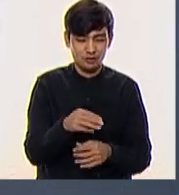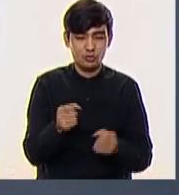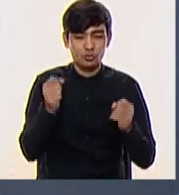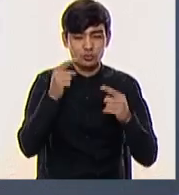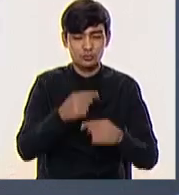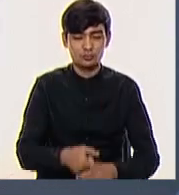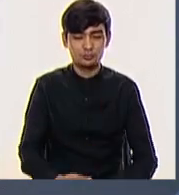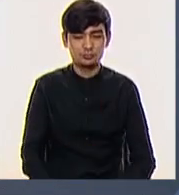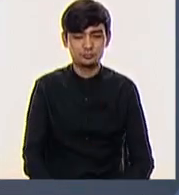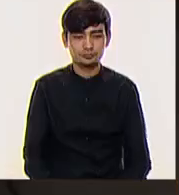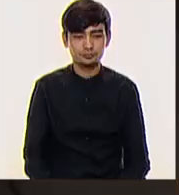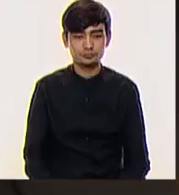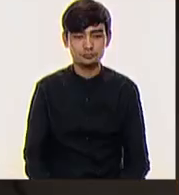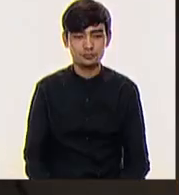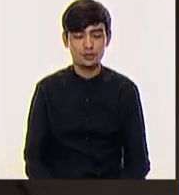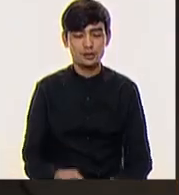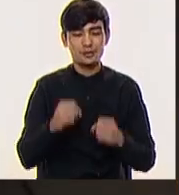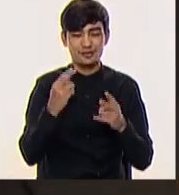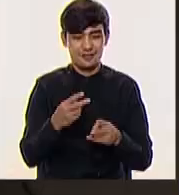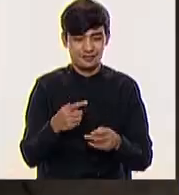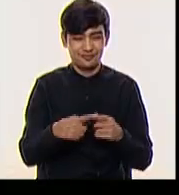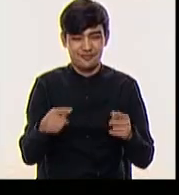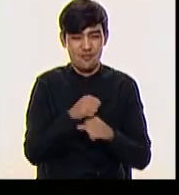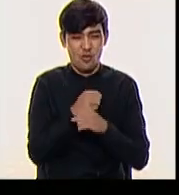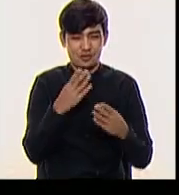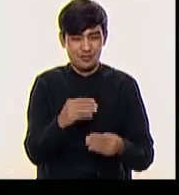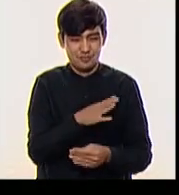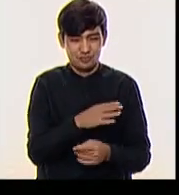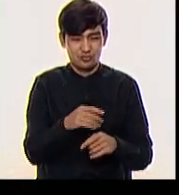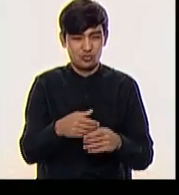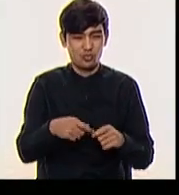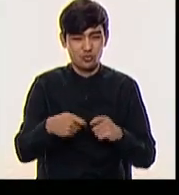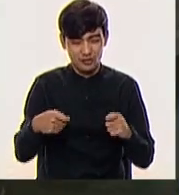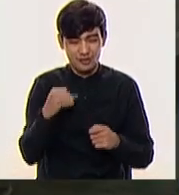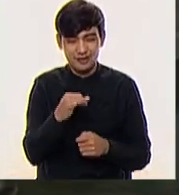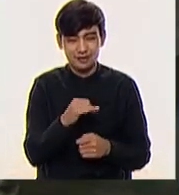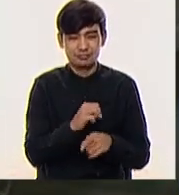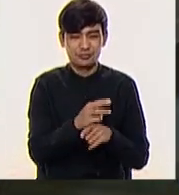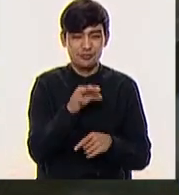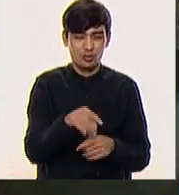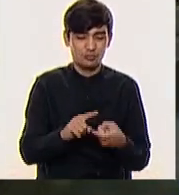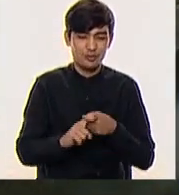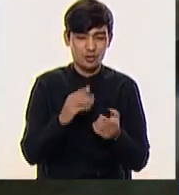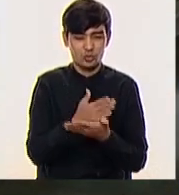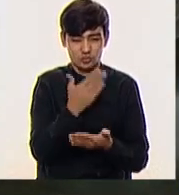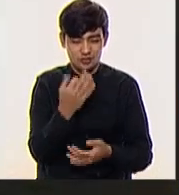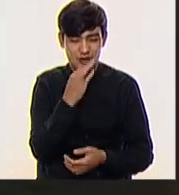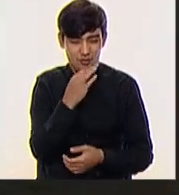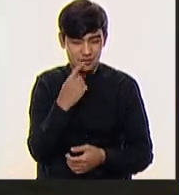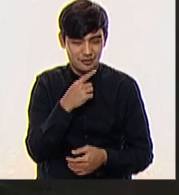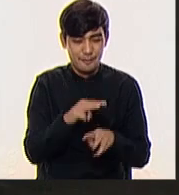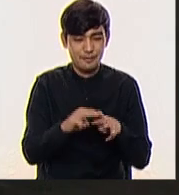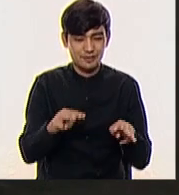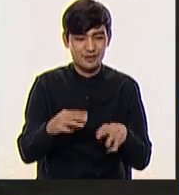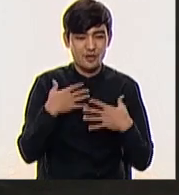Ардак Камал. Как сказались длительные выходные на ситуации с распространением коронавируса, судить пока рано, говорят в